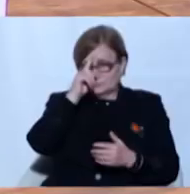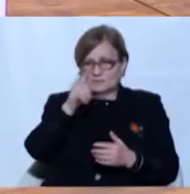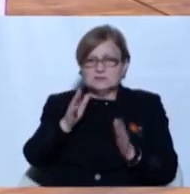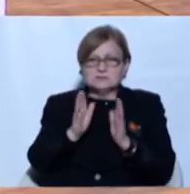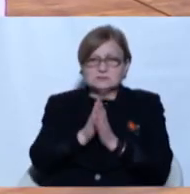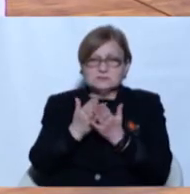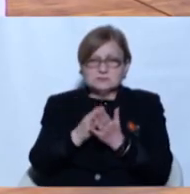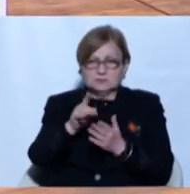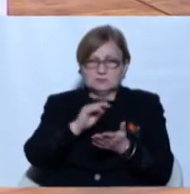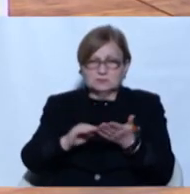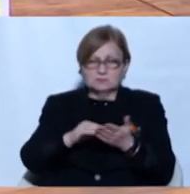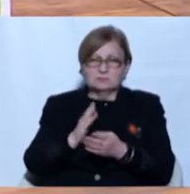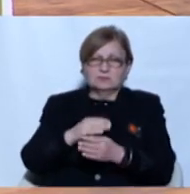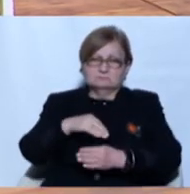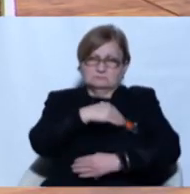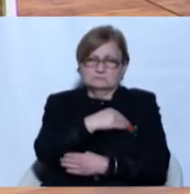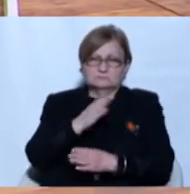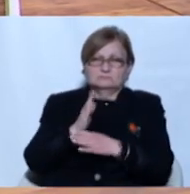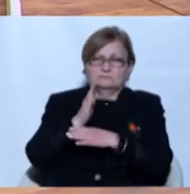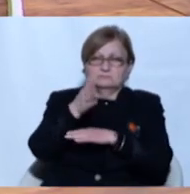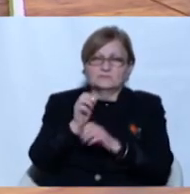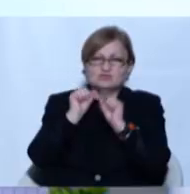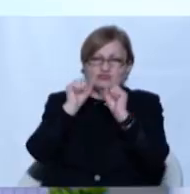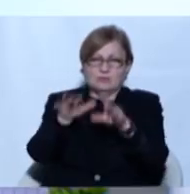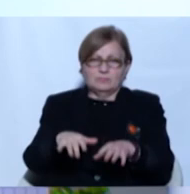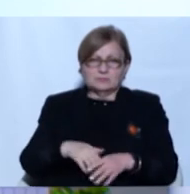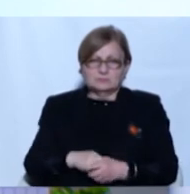ციგნი მივიდა ჩაბარა